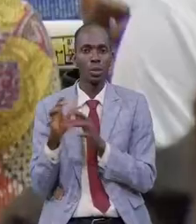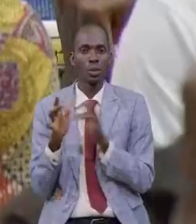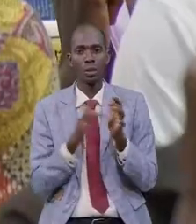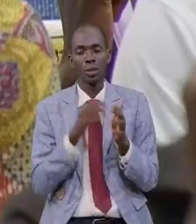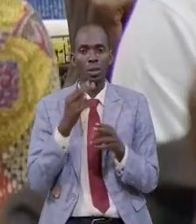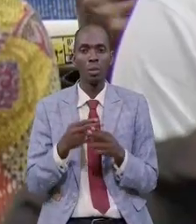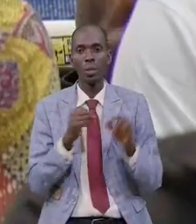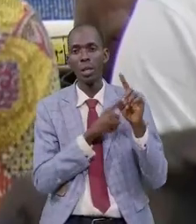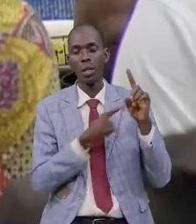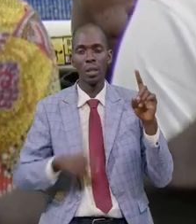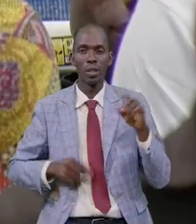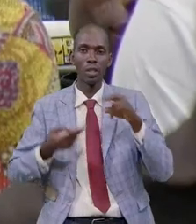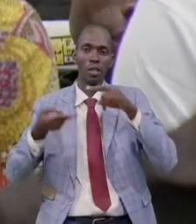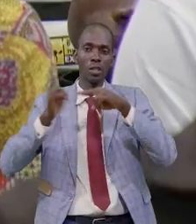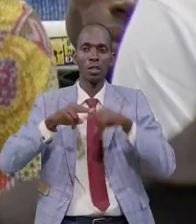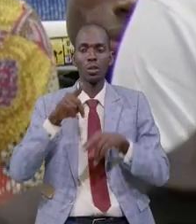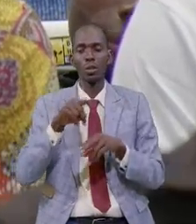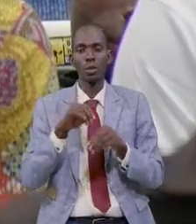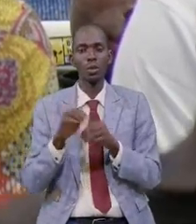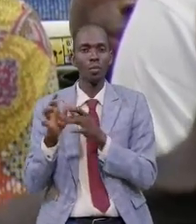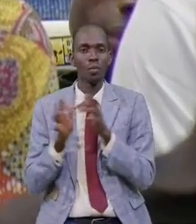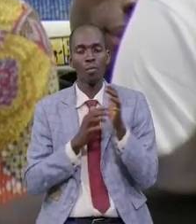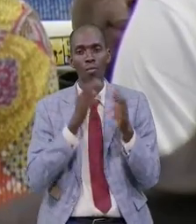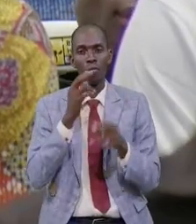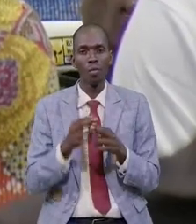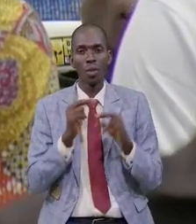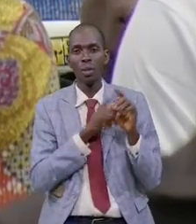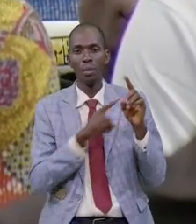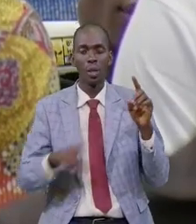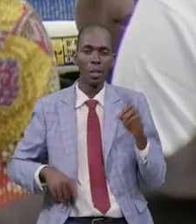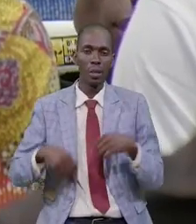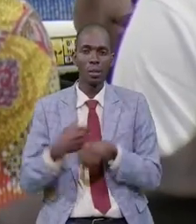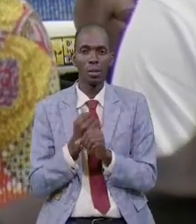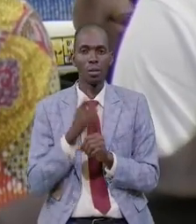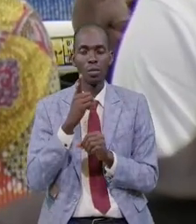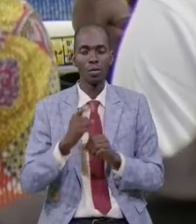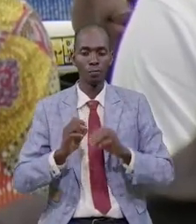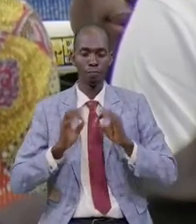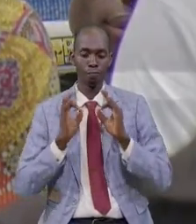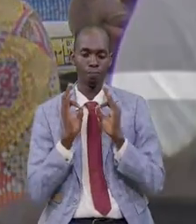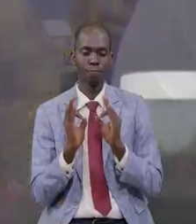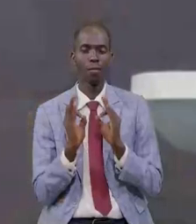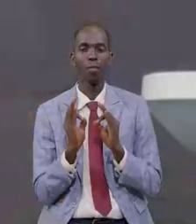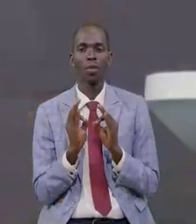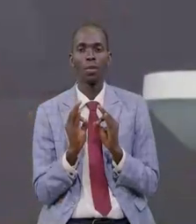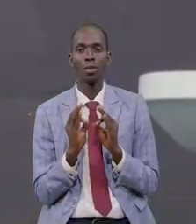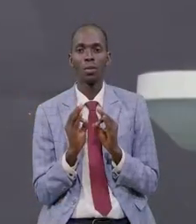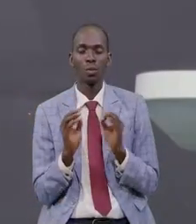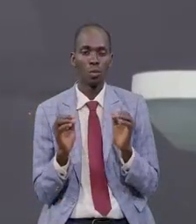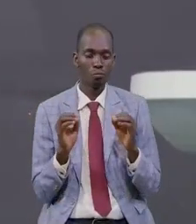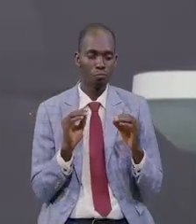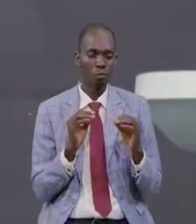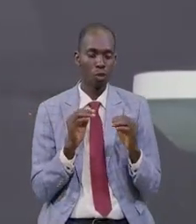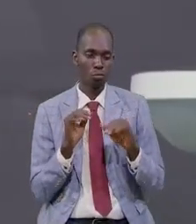le Seigneur va t'accroître le Seigneur te rendra digne pour le